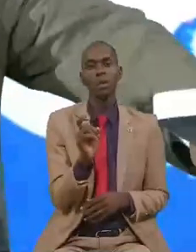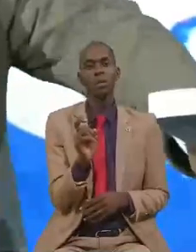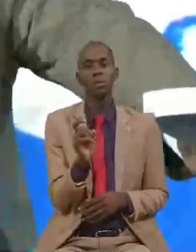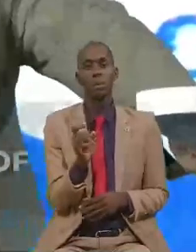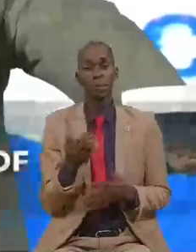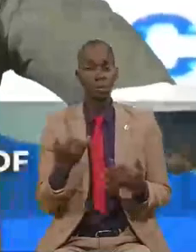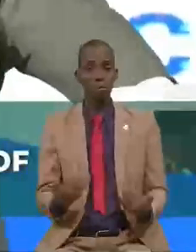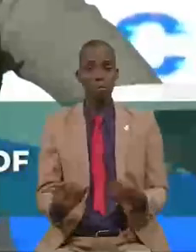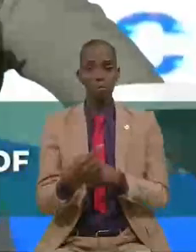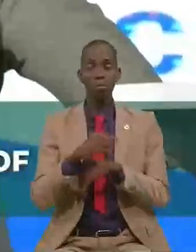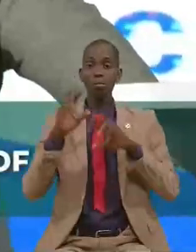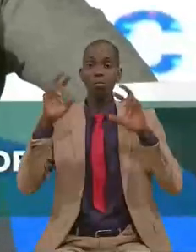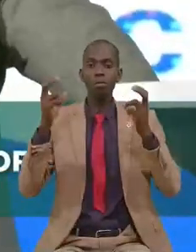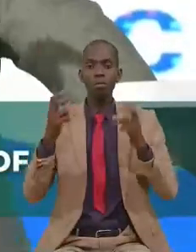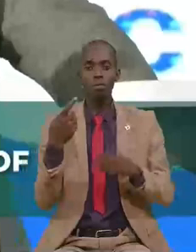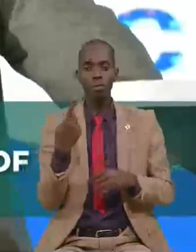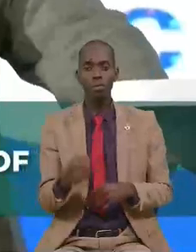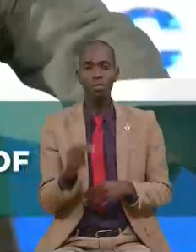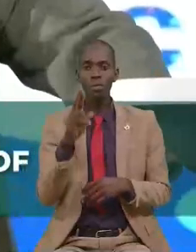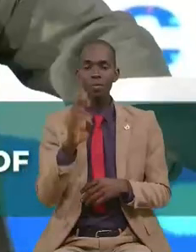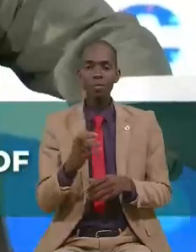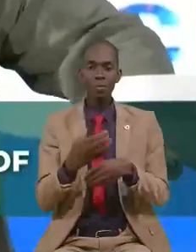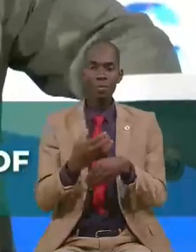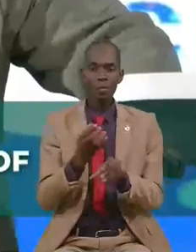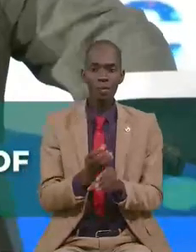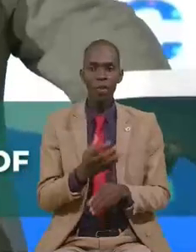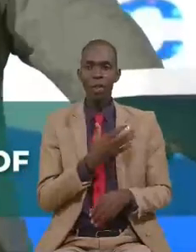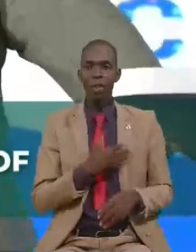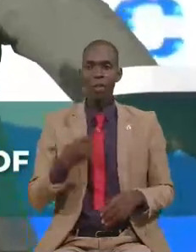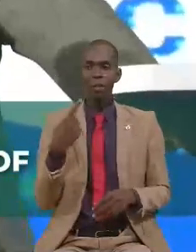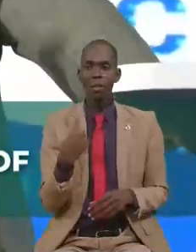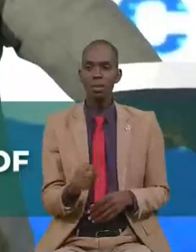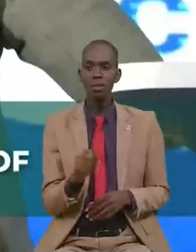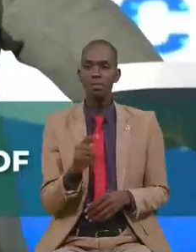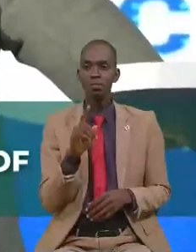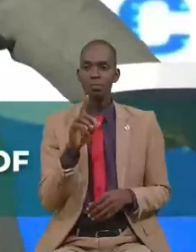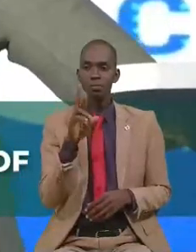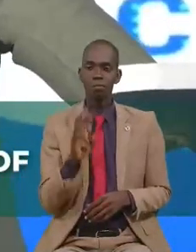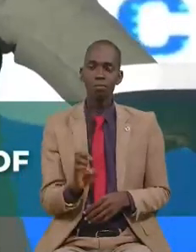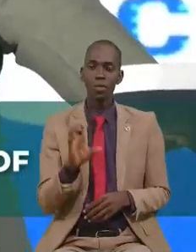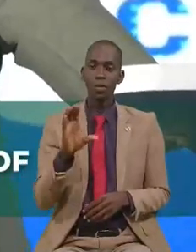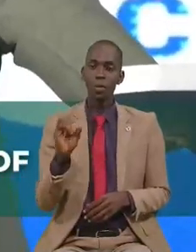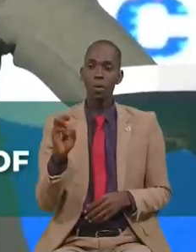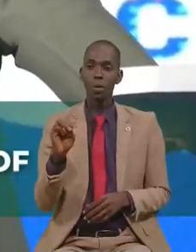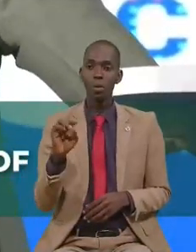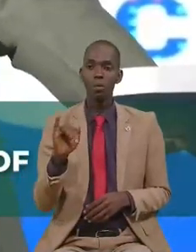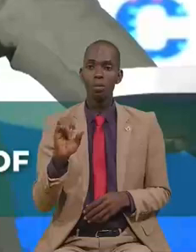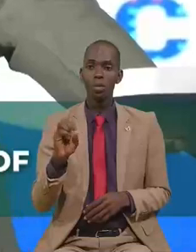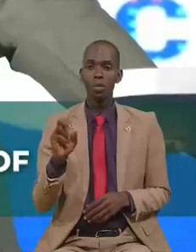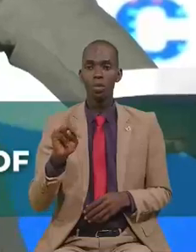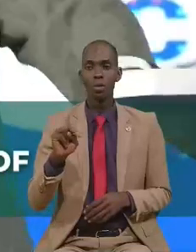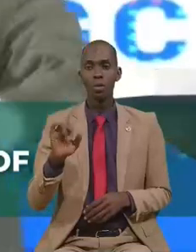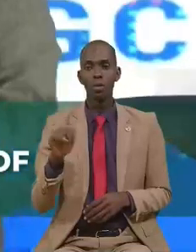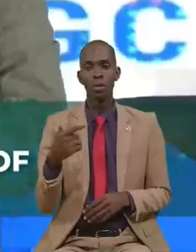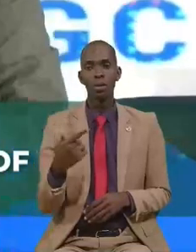message donc la recréation et la recommission de l'armée invincible